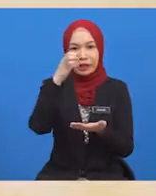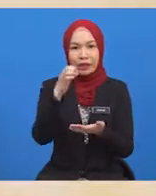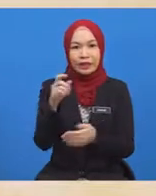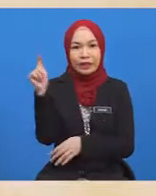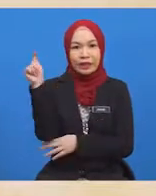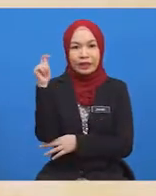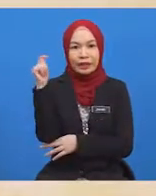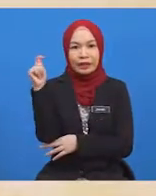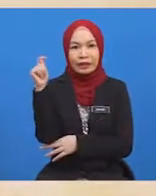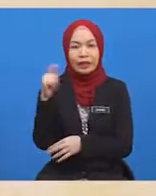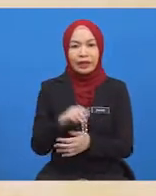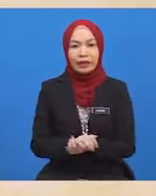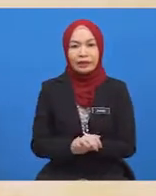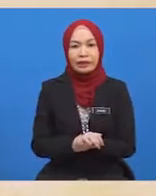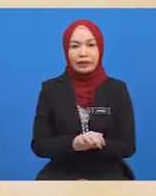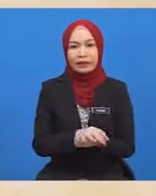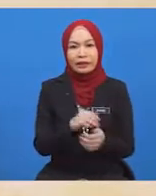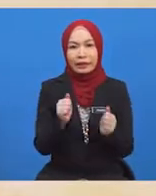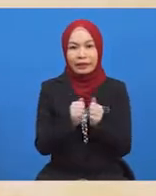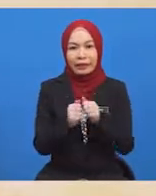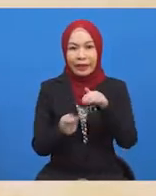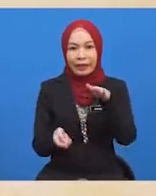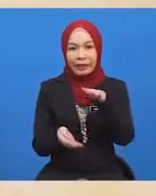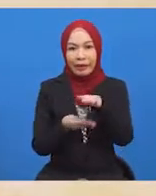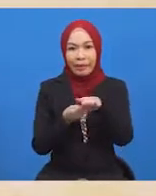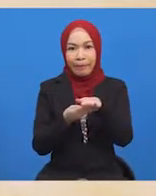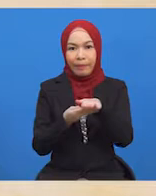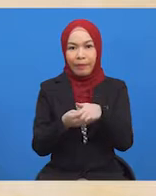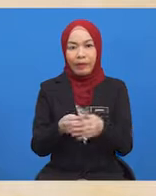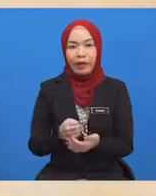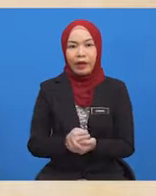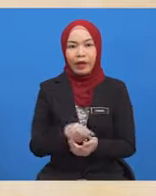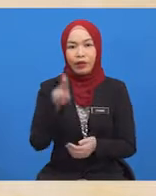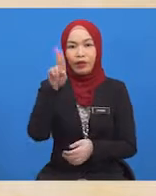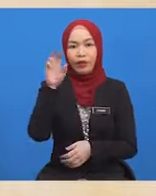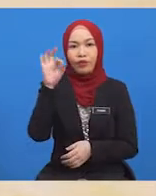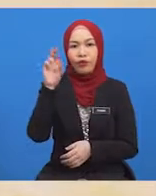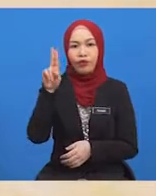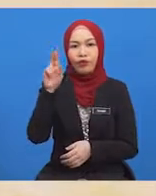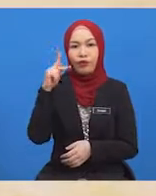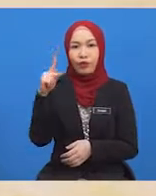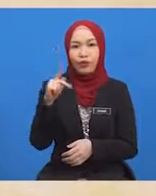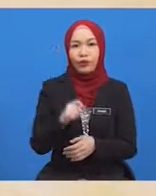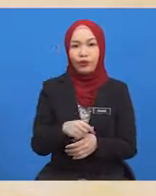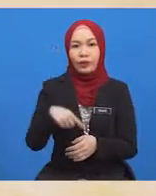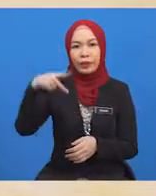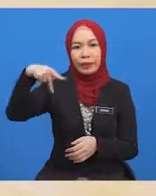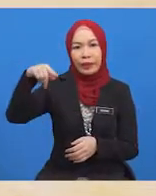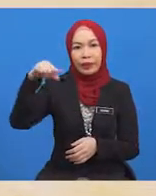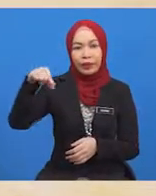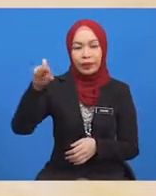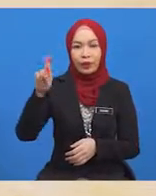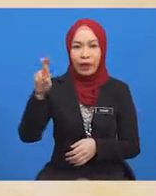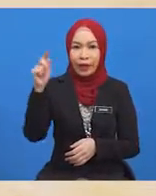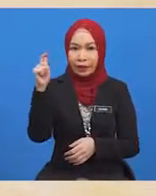mengufuk PQRT. Manakala PQRT dan PUST